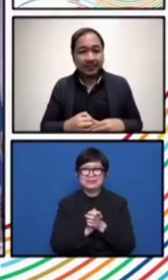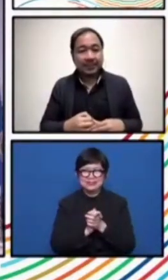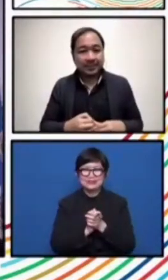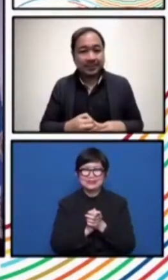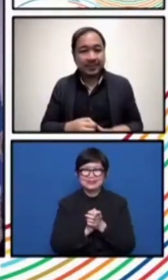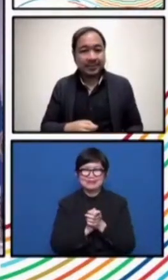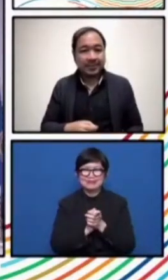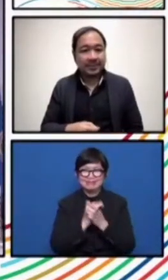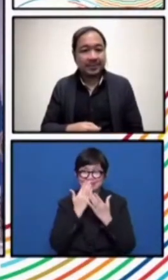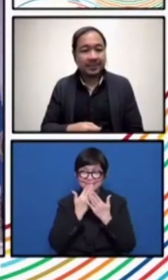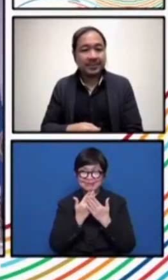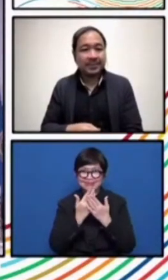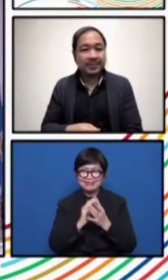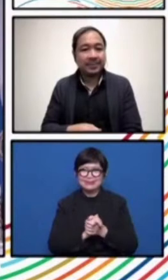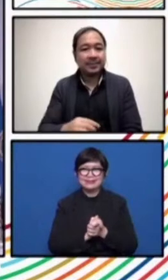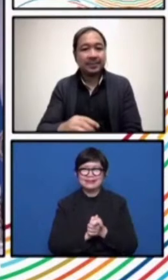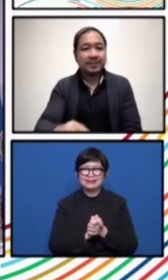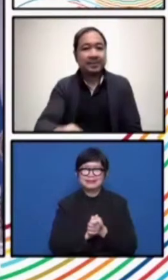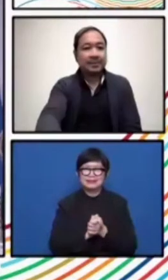foreign